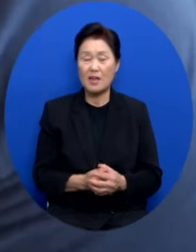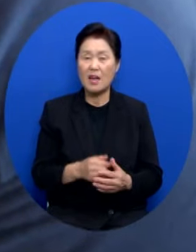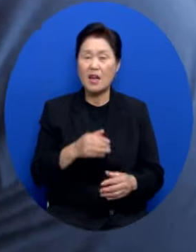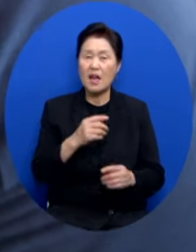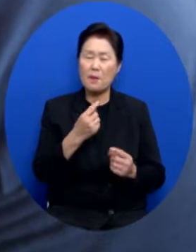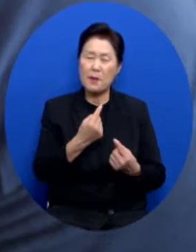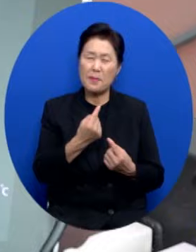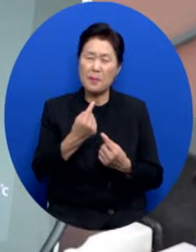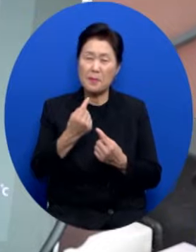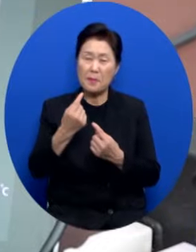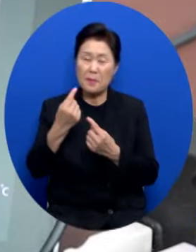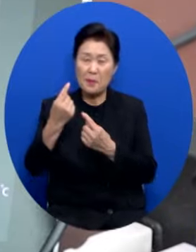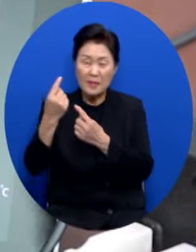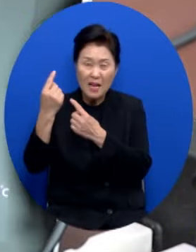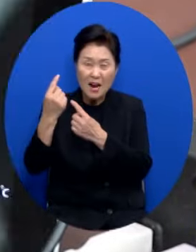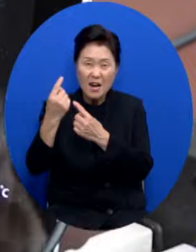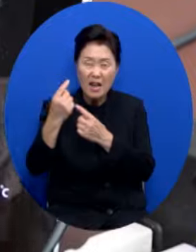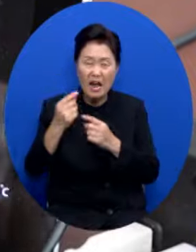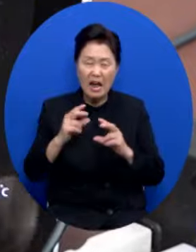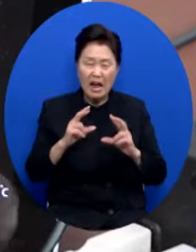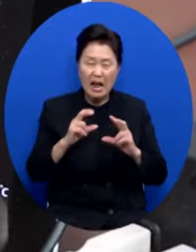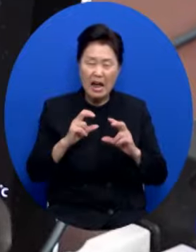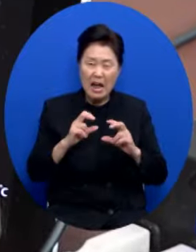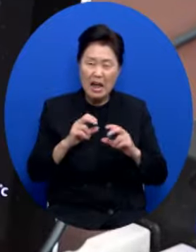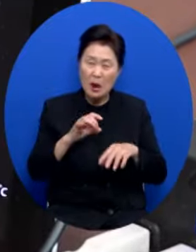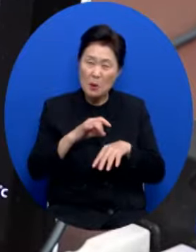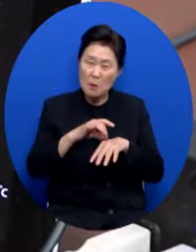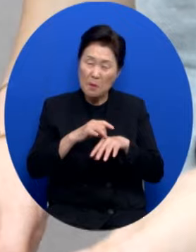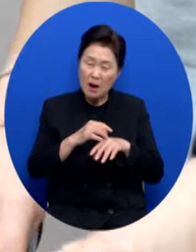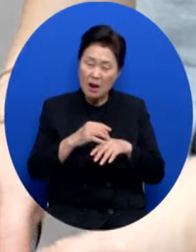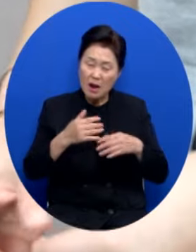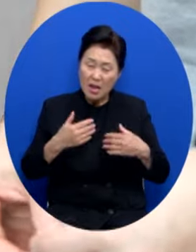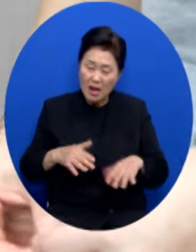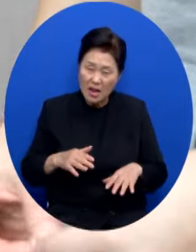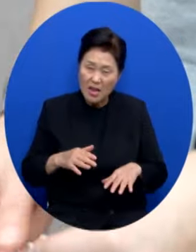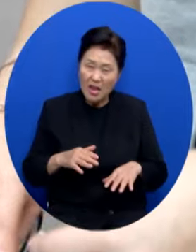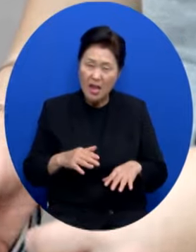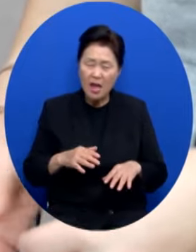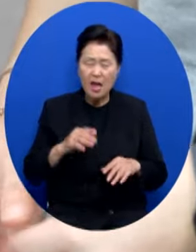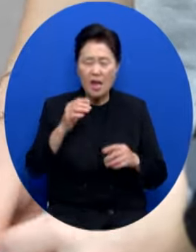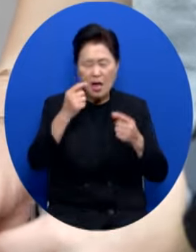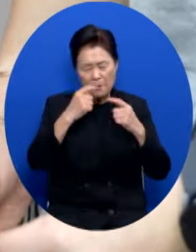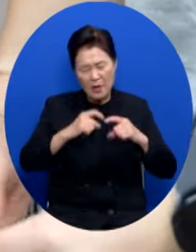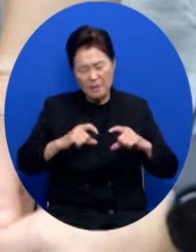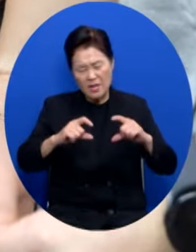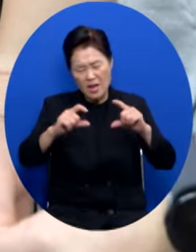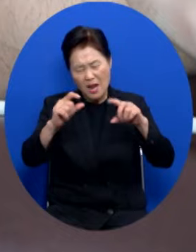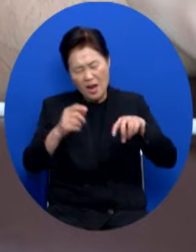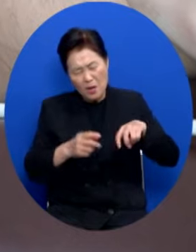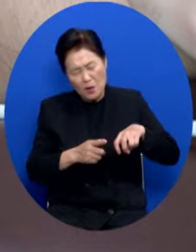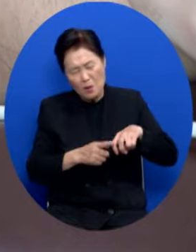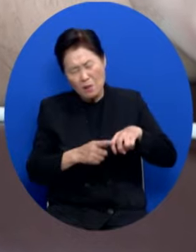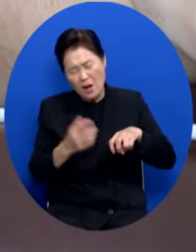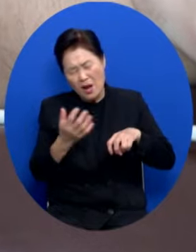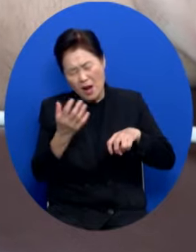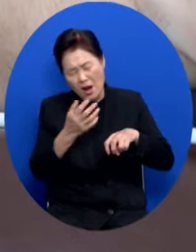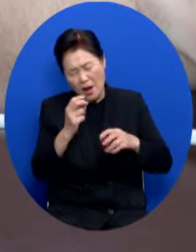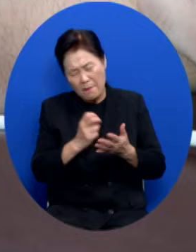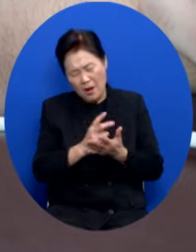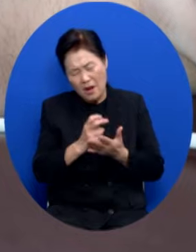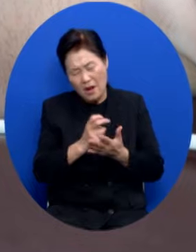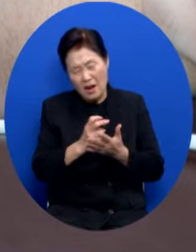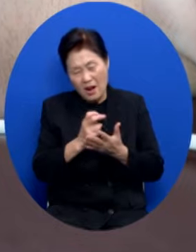나이듦에 따라 자연히 약해진 연골이 고된 일로 뼈에 밀려나와 밤새도록 무릎 통증에 시달리는 어르신.